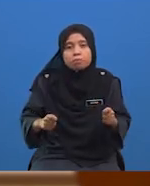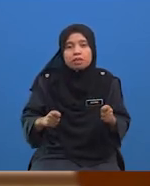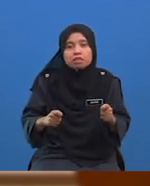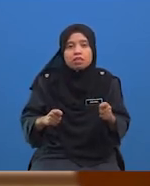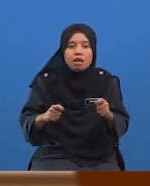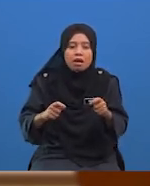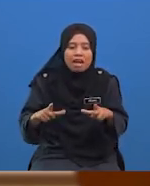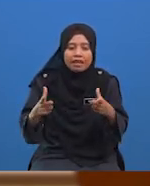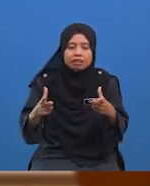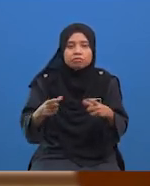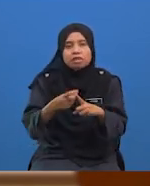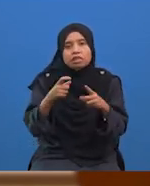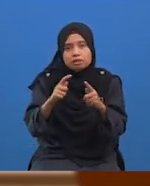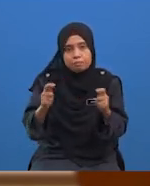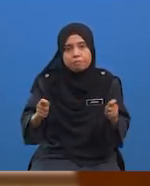agak berlainan.